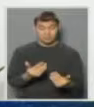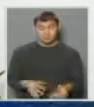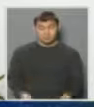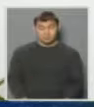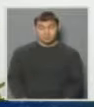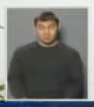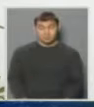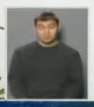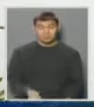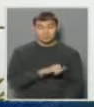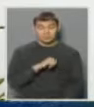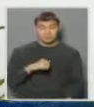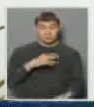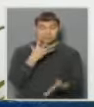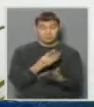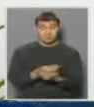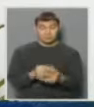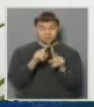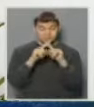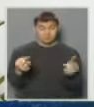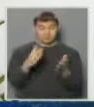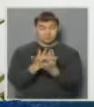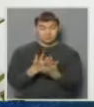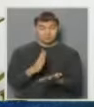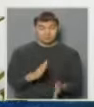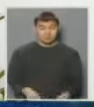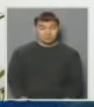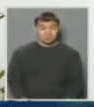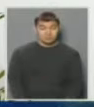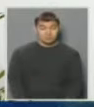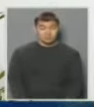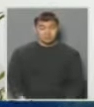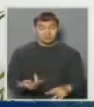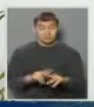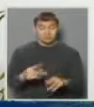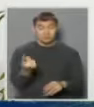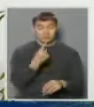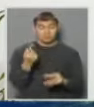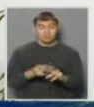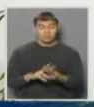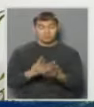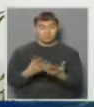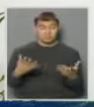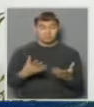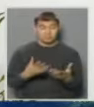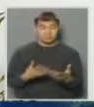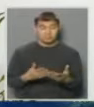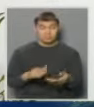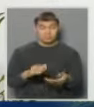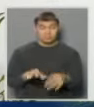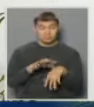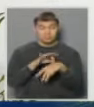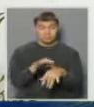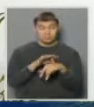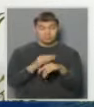Оның өзінің ерекшеліктері бар. Бұл біріншіден оның жаңағы